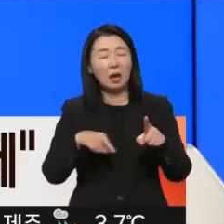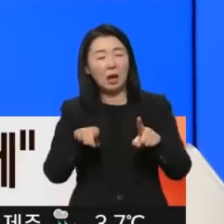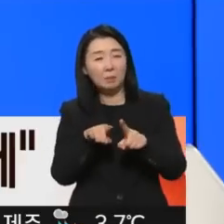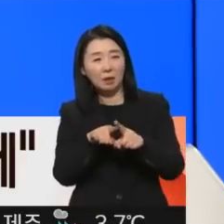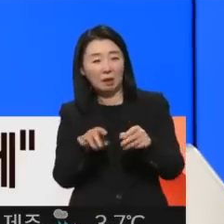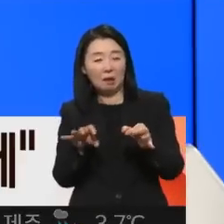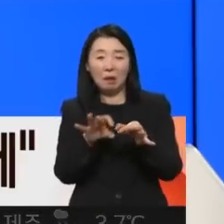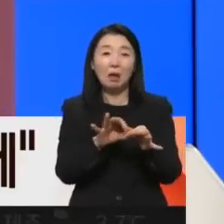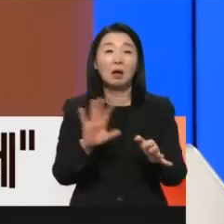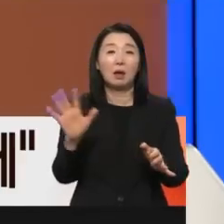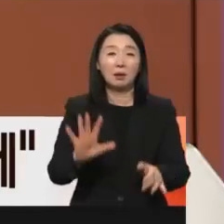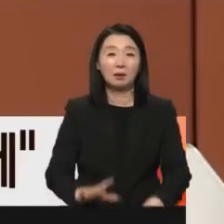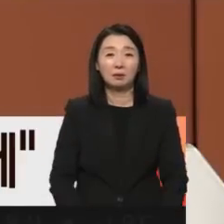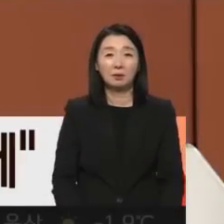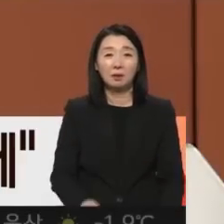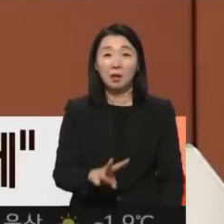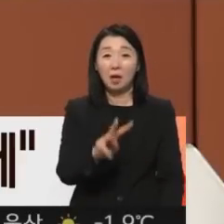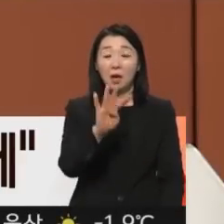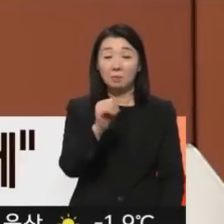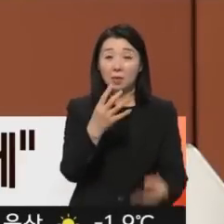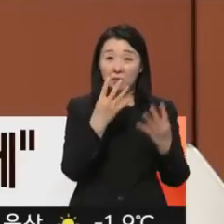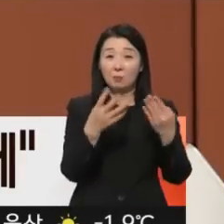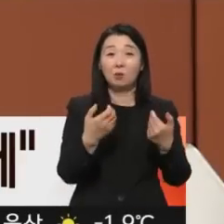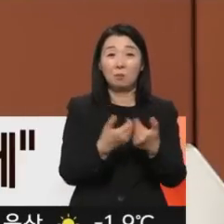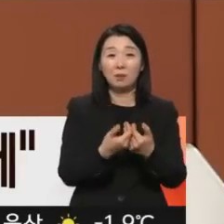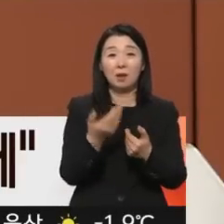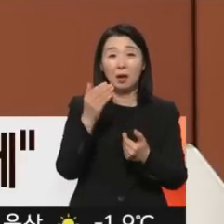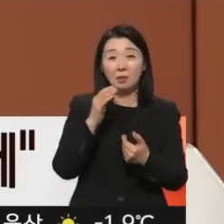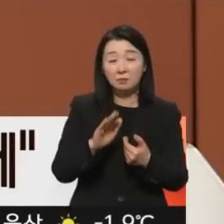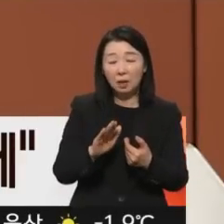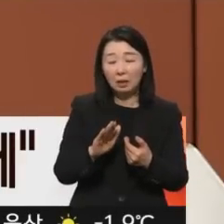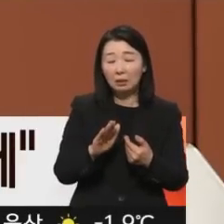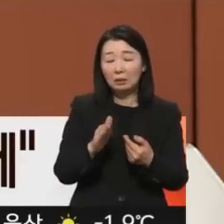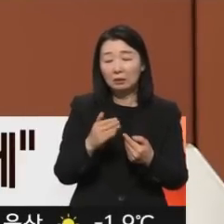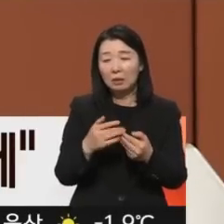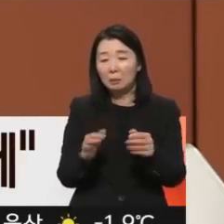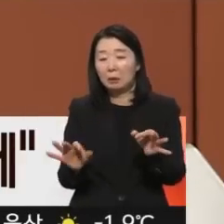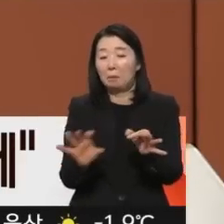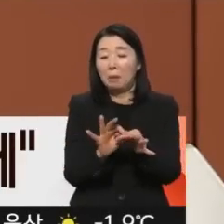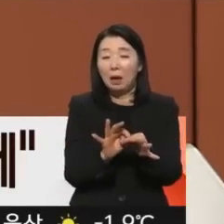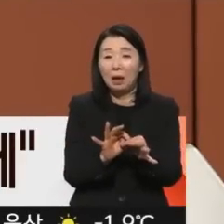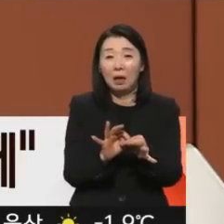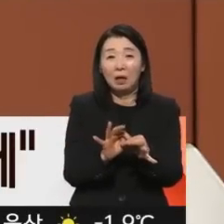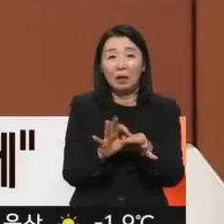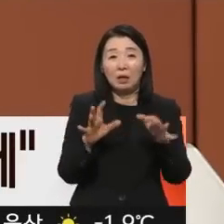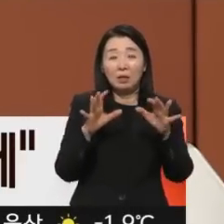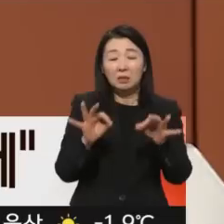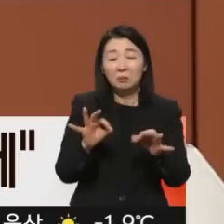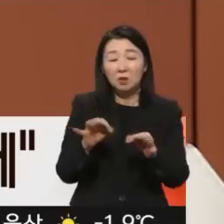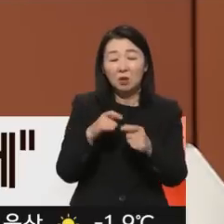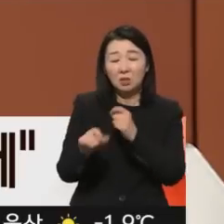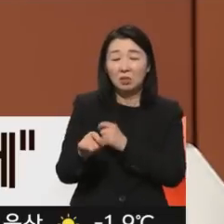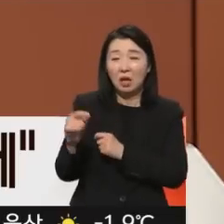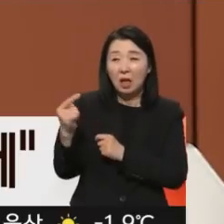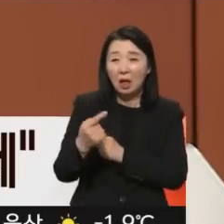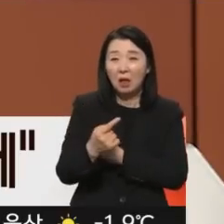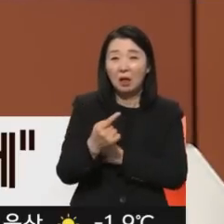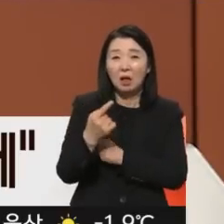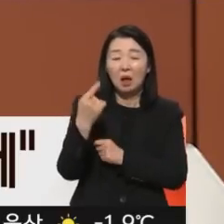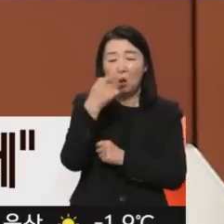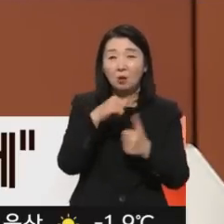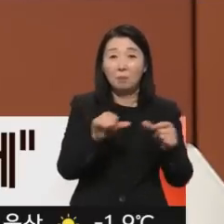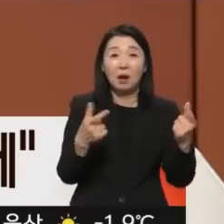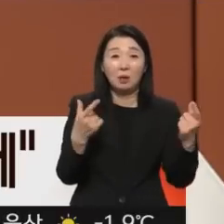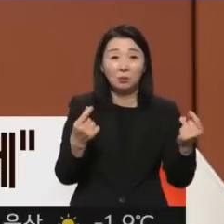건데요. 야당은 MB 사면도 반대지만 구색 맞추기로 김 전 지사를 끌어들이는 건 모욕적이라고 반발했습니다.